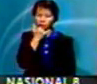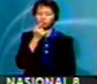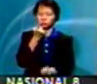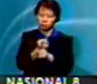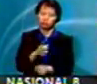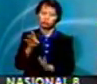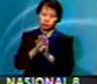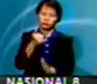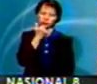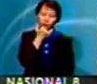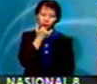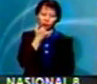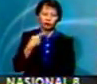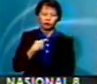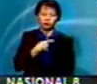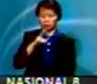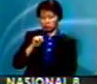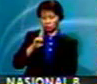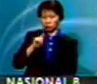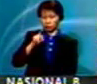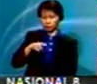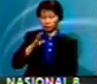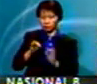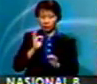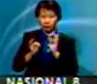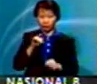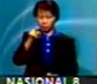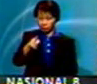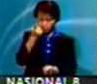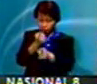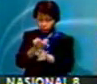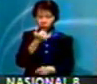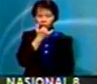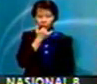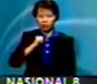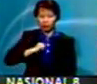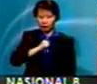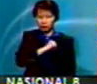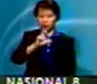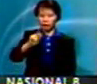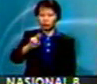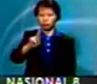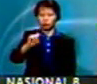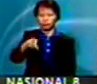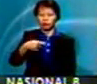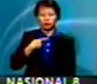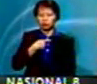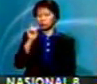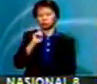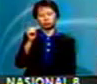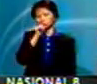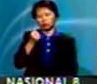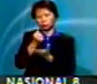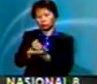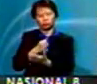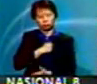bersalah. Dan kita NUTP sekiranya mereka itu, kalau mereka itu adalah ahli NUTP sendiri, kita tidak akan bantulah dalam